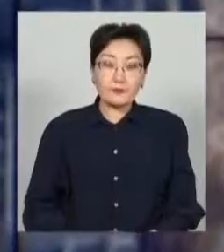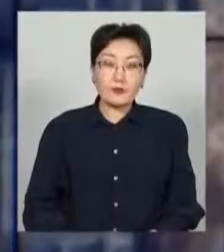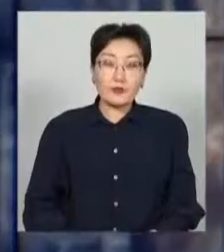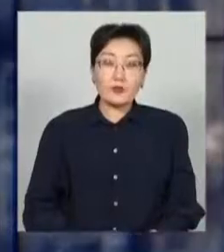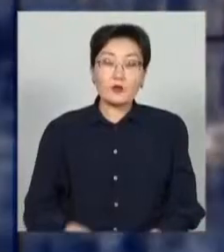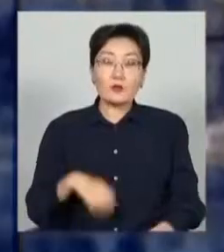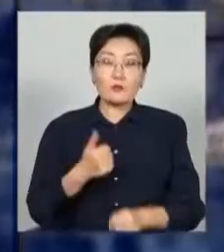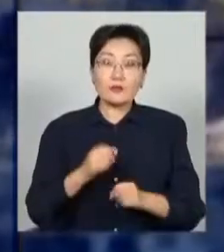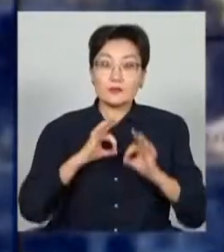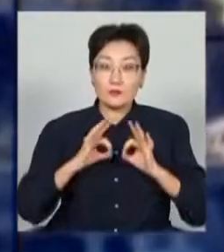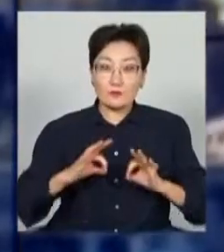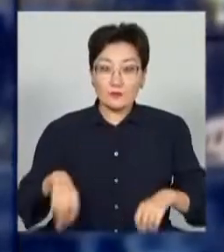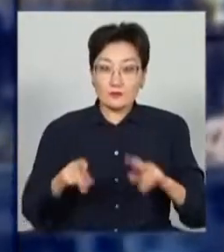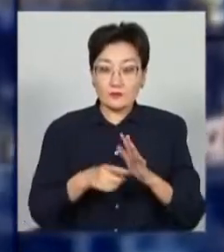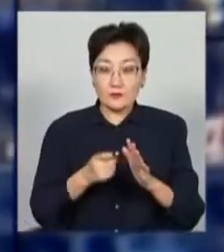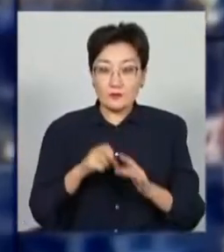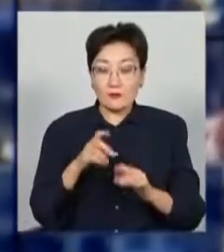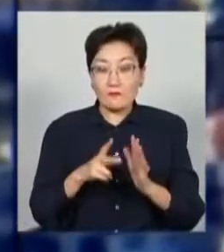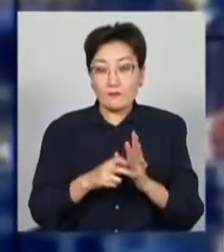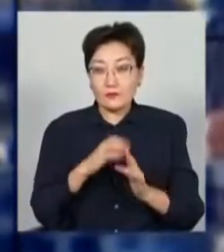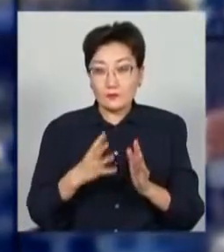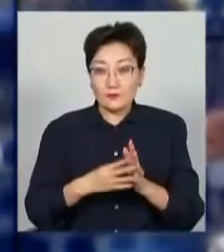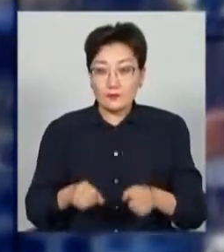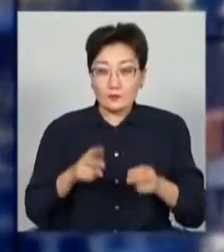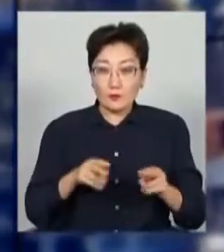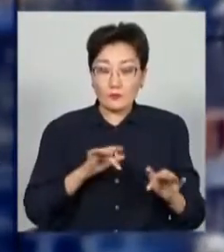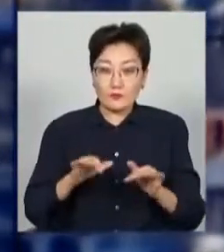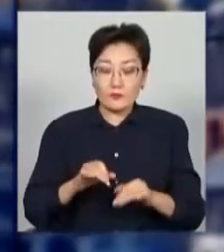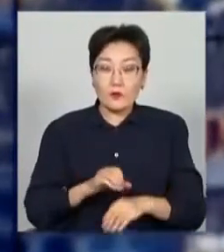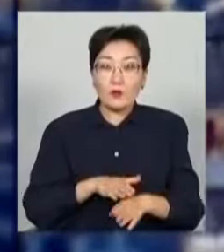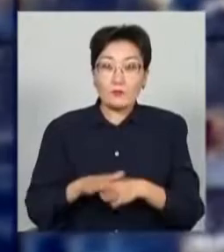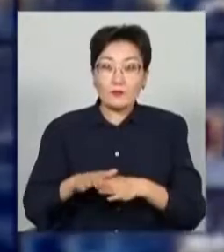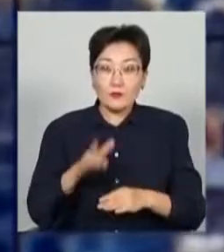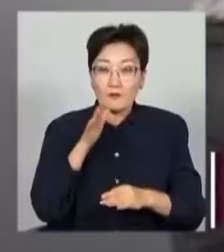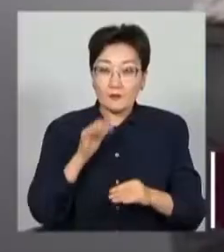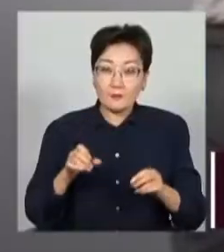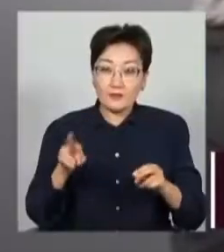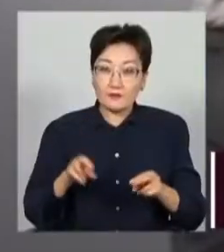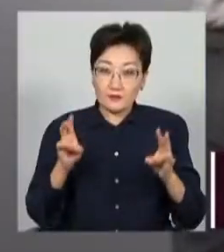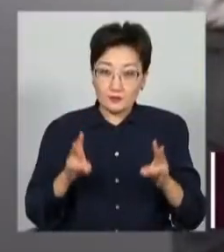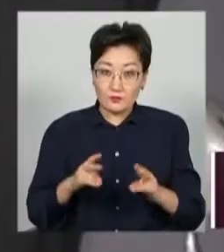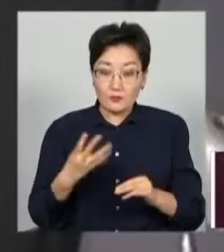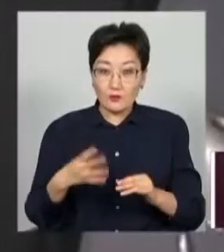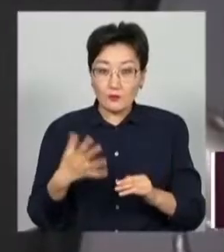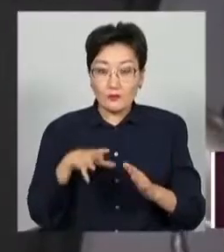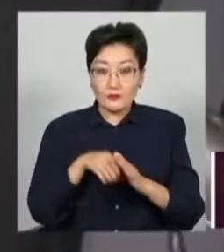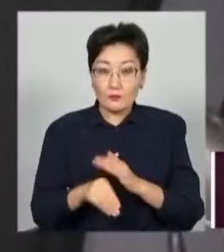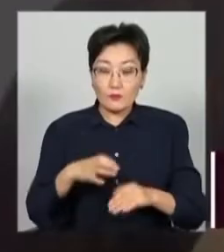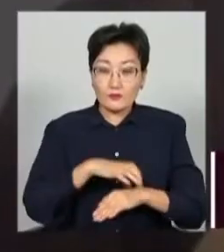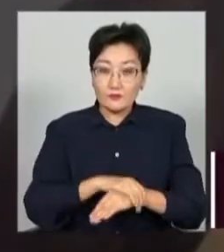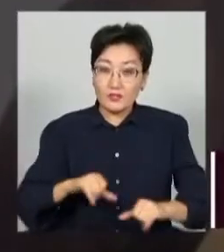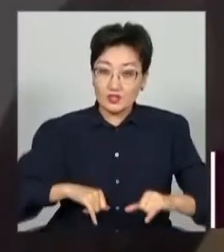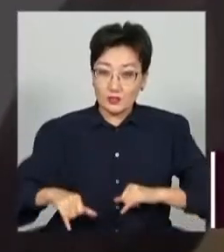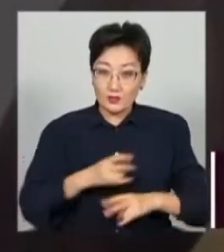генпрокуратура расследует 819 уголовных дел совершенных стране во время январских событий 45 из них по фактам